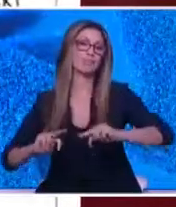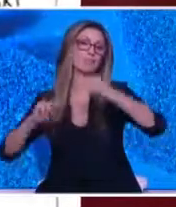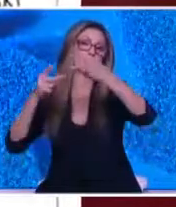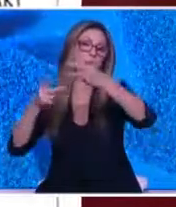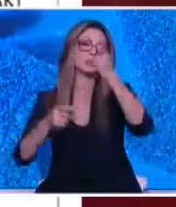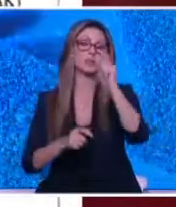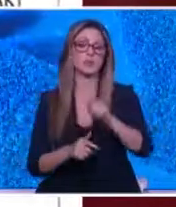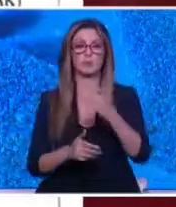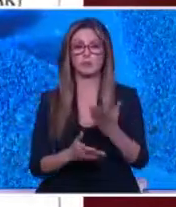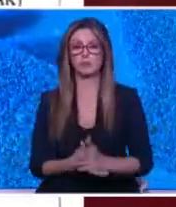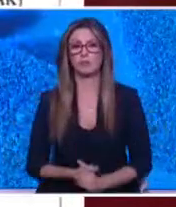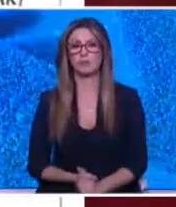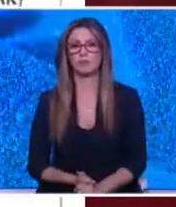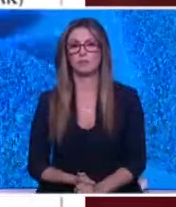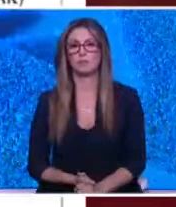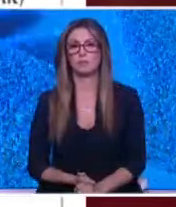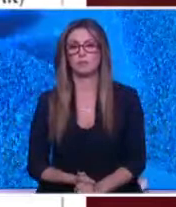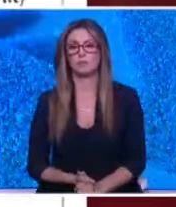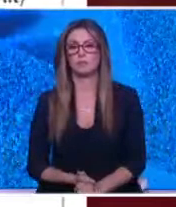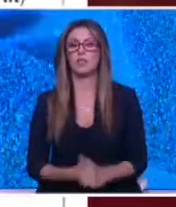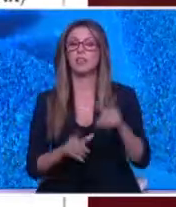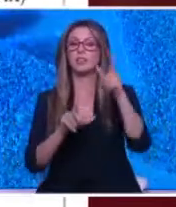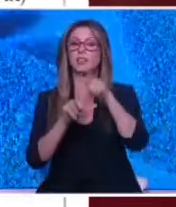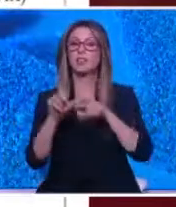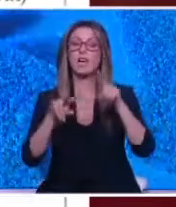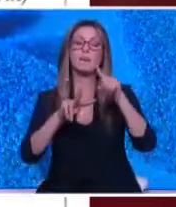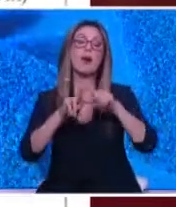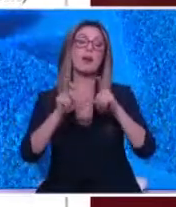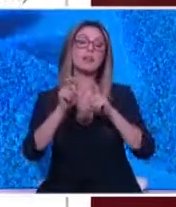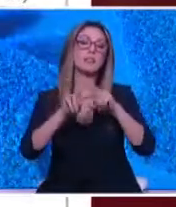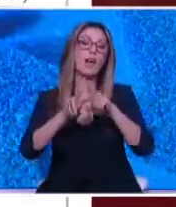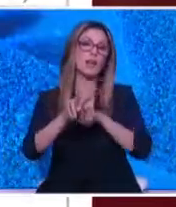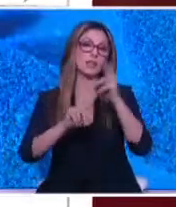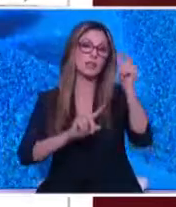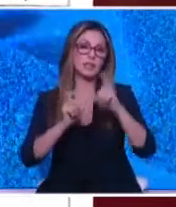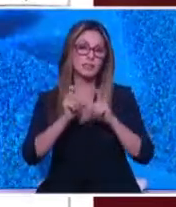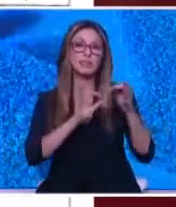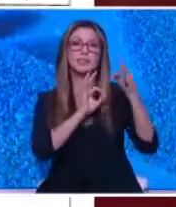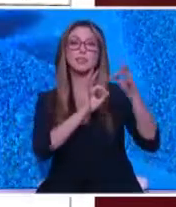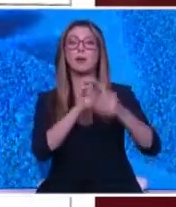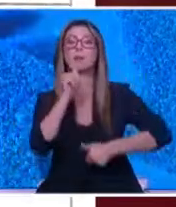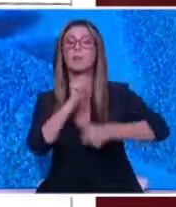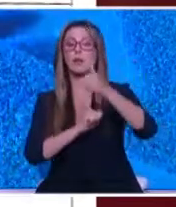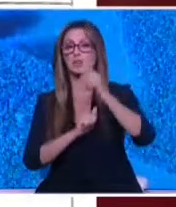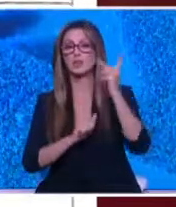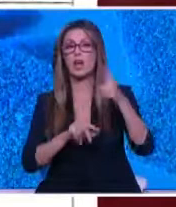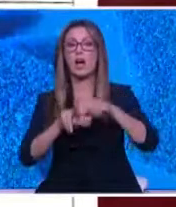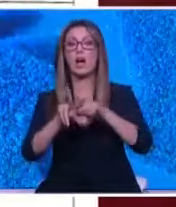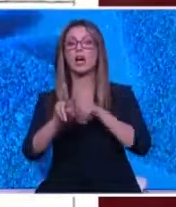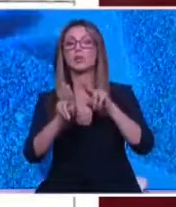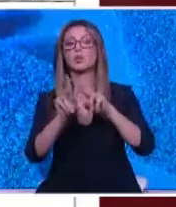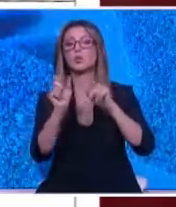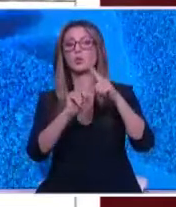Komutan Yardımcısı görevlerine getirildi. Jandarma Asayiş Kolordu Komutanlığı'na İstihbarat Başkanı Tümgeneral Aykut Tanrıverdi